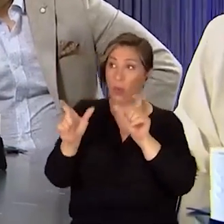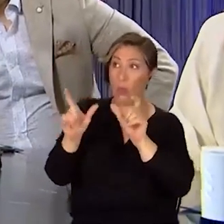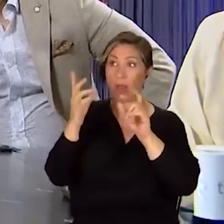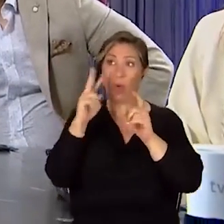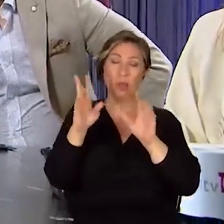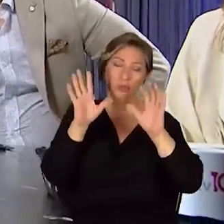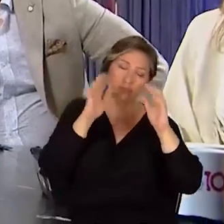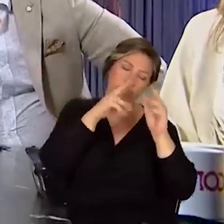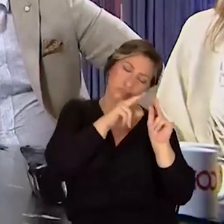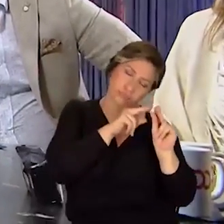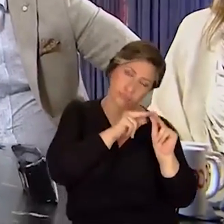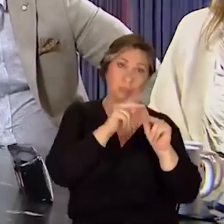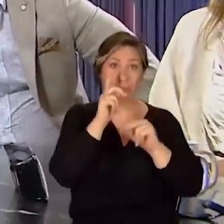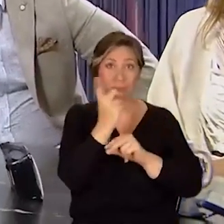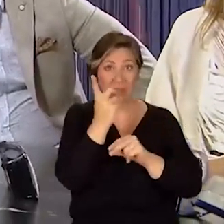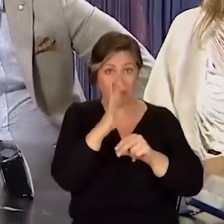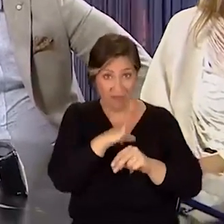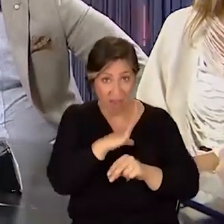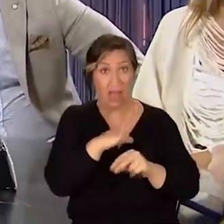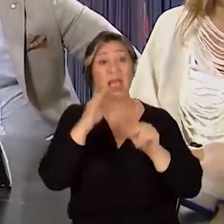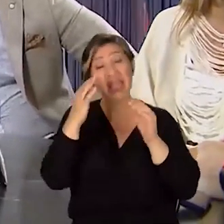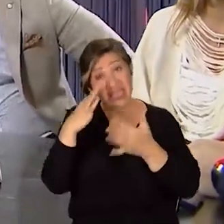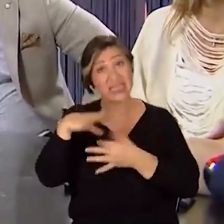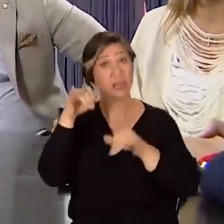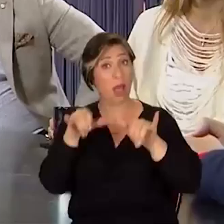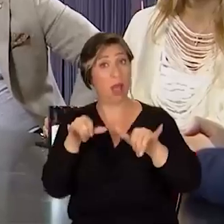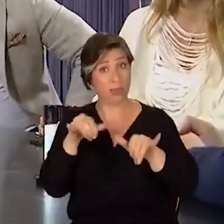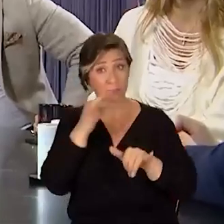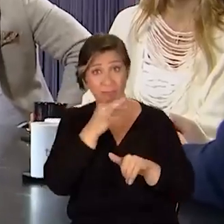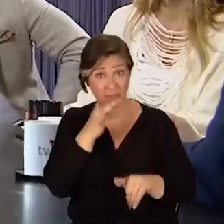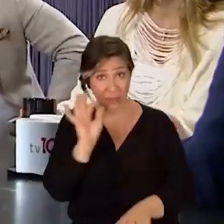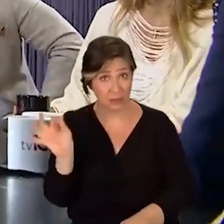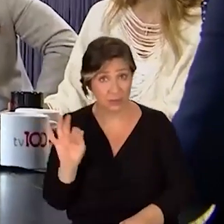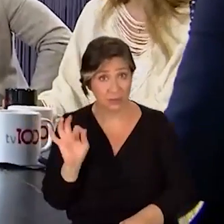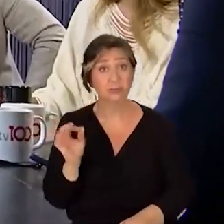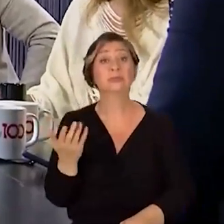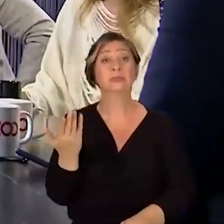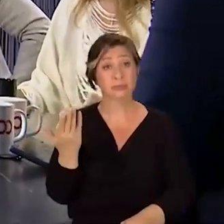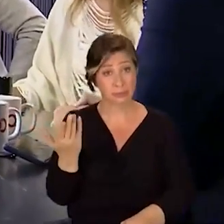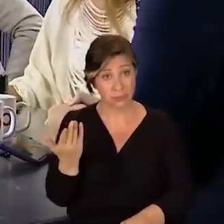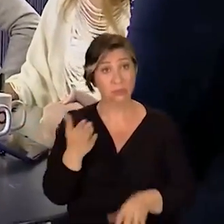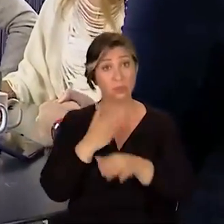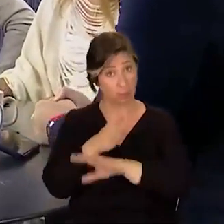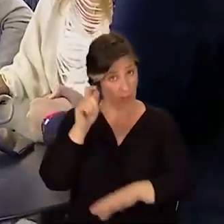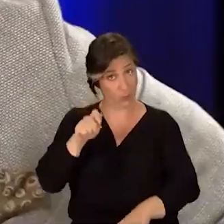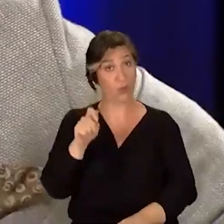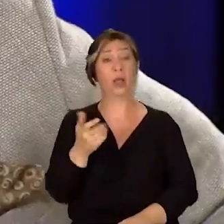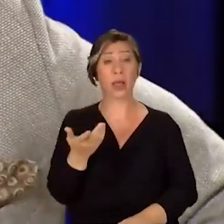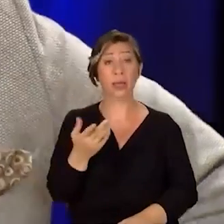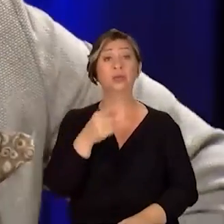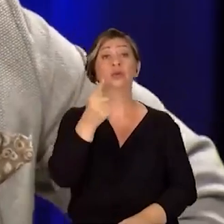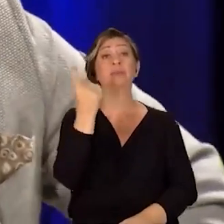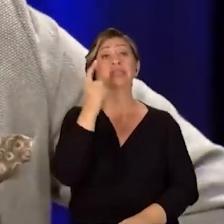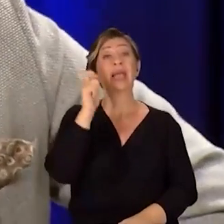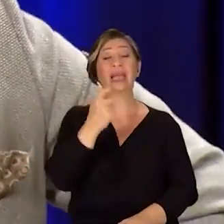alan bulmak, orada uyumak gibi bir eylem yapıyorlar. Sanıyorum ki insanlar da benzer bir şey yapıyorlarmış. Tabii ki. Yapmıyorlar mıymış? Tabii ki yapıyorlar. Ya şöyle de bir şey